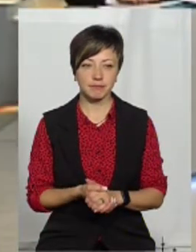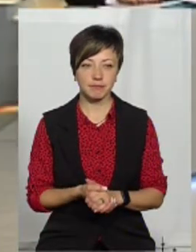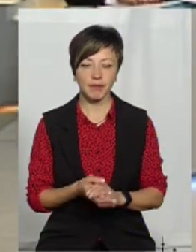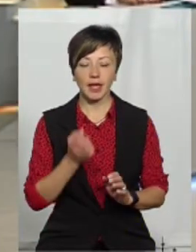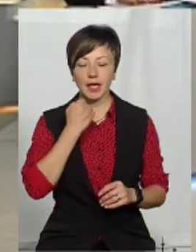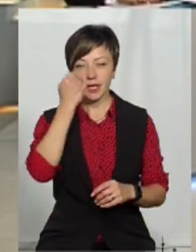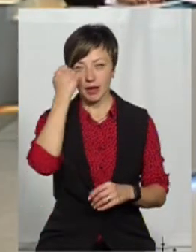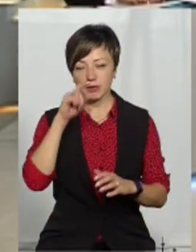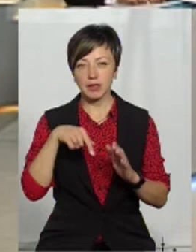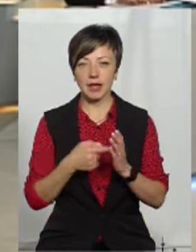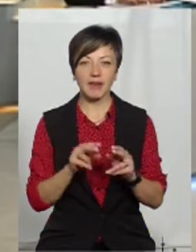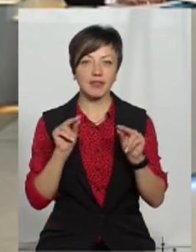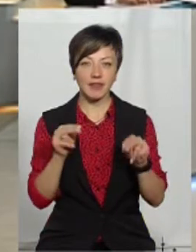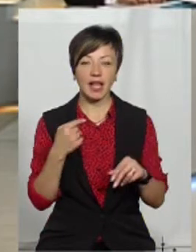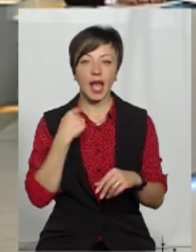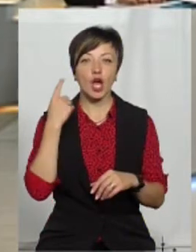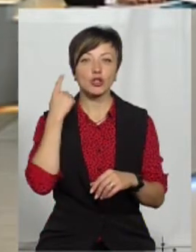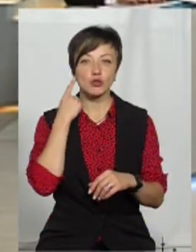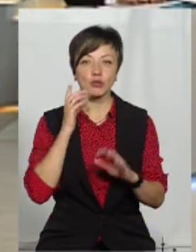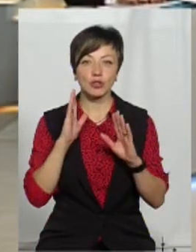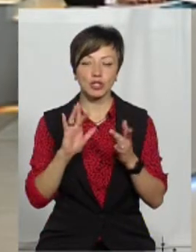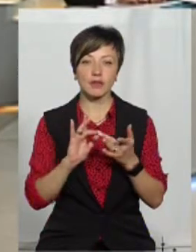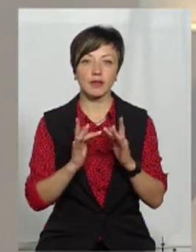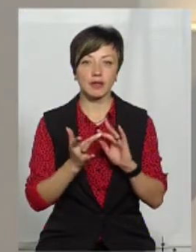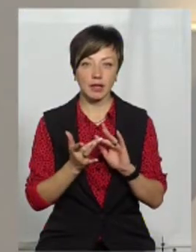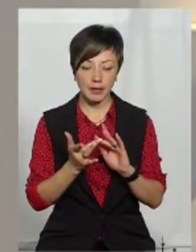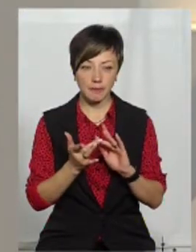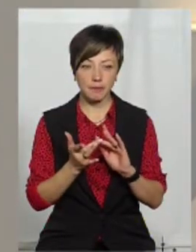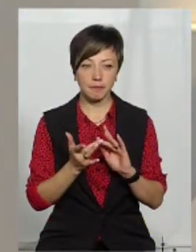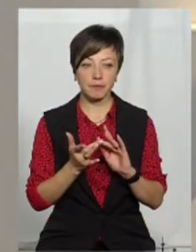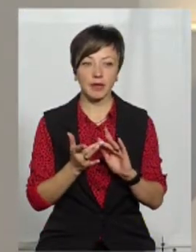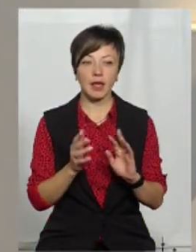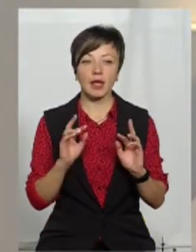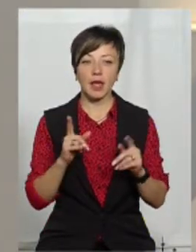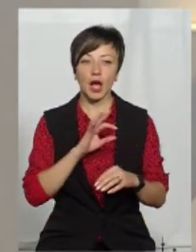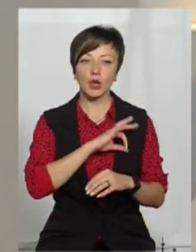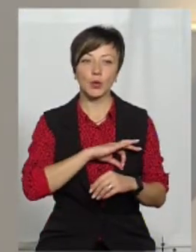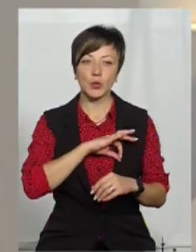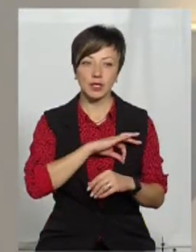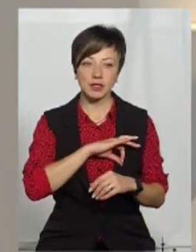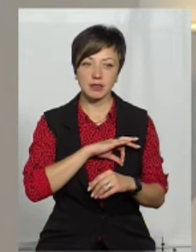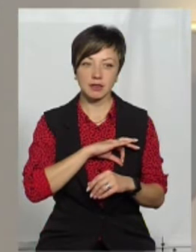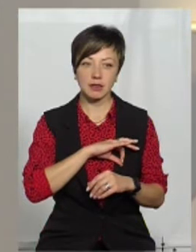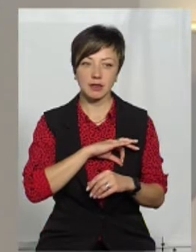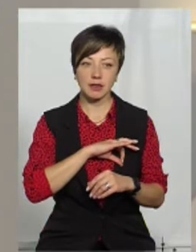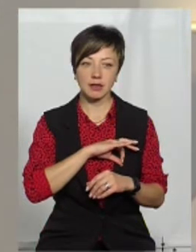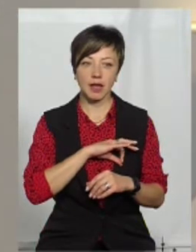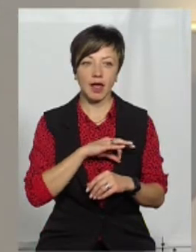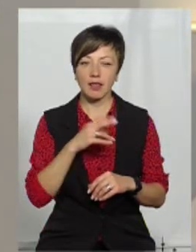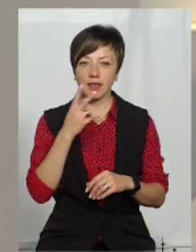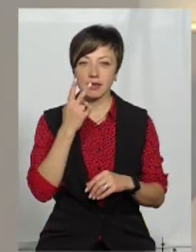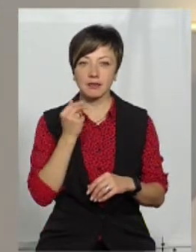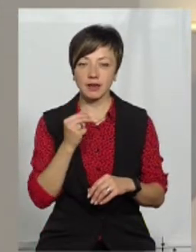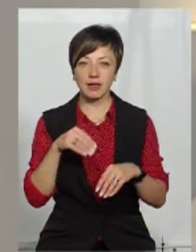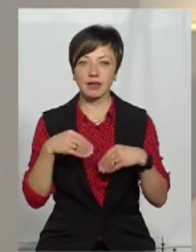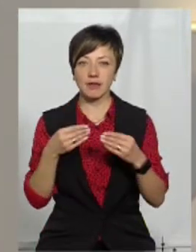Дякую за питання. Відверто, я чув про це питання лише з соціальних мереж. Як юрист, не звик мати якісь рішення, але дати